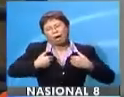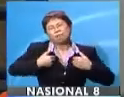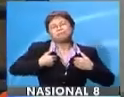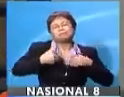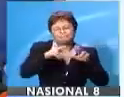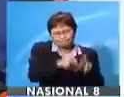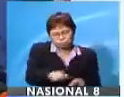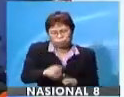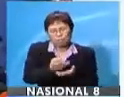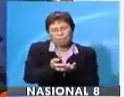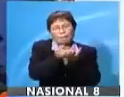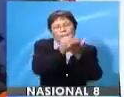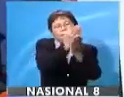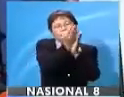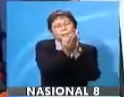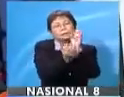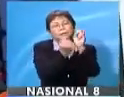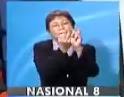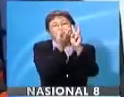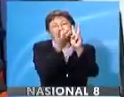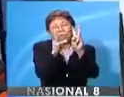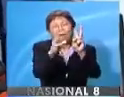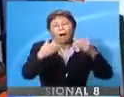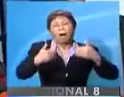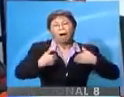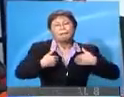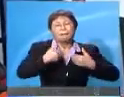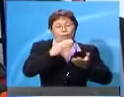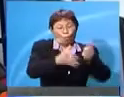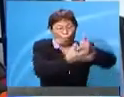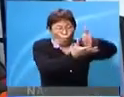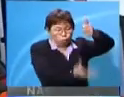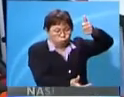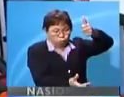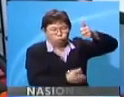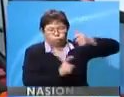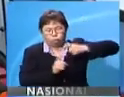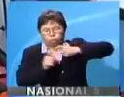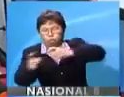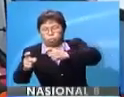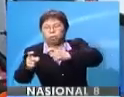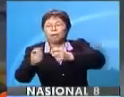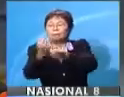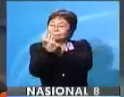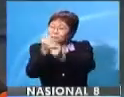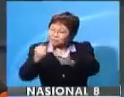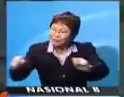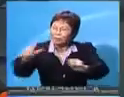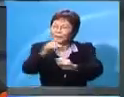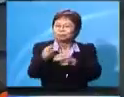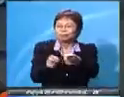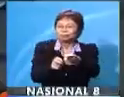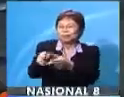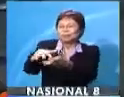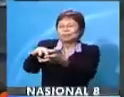dirancang. Pembentangan bajet 2016 menyaksikan peruntukan besar diberi terhadap sektor keselamatan dan pengurusan bencana